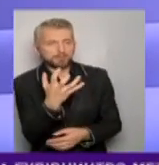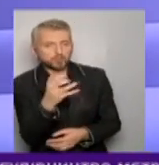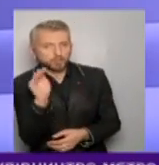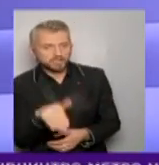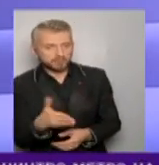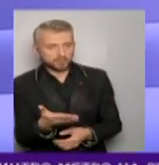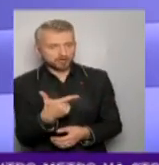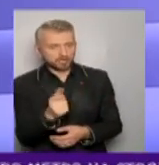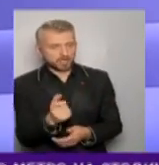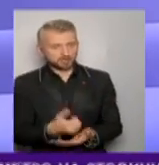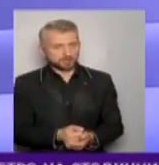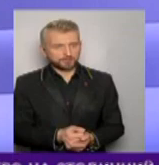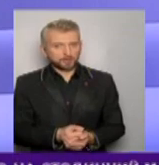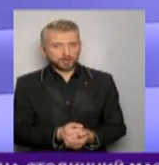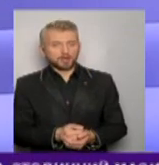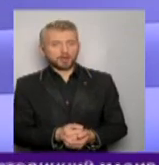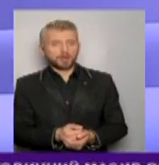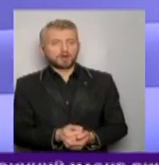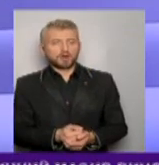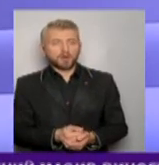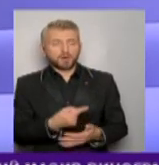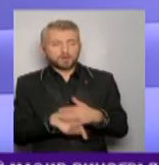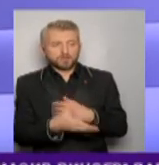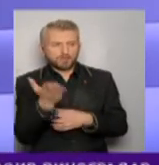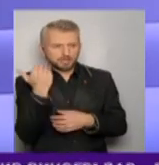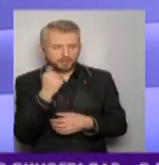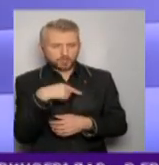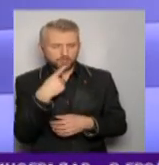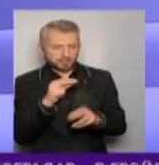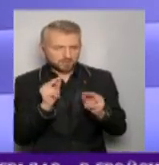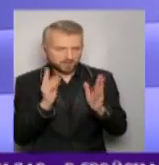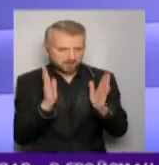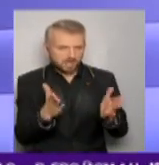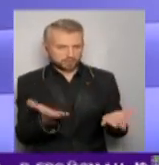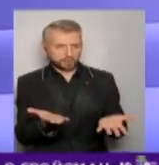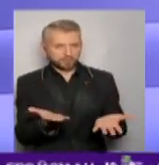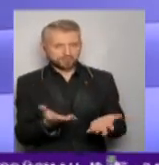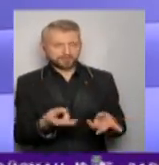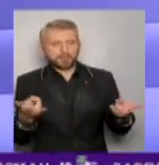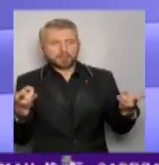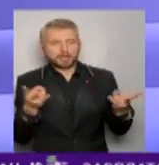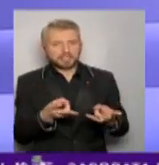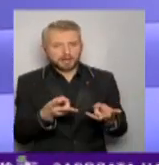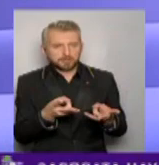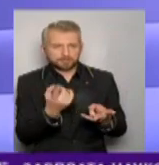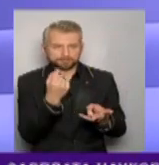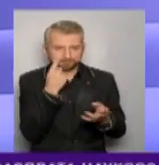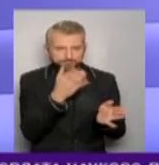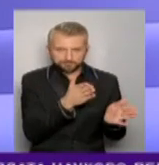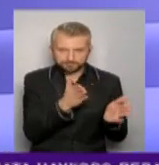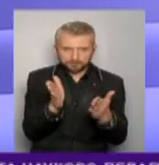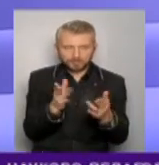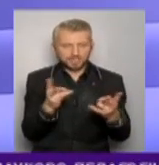тисяч гектарів. Зрозуміло. Давайте говорити відверто. Треба змістити акценти.